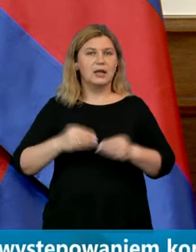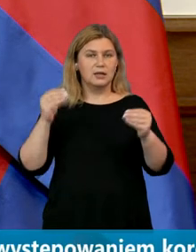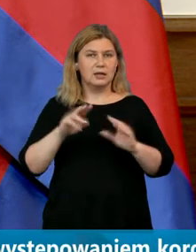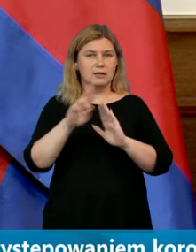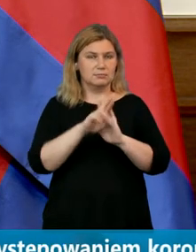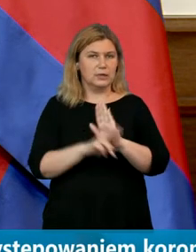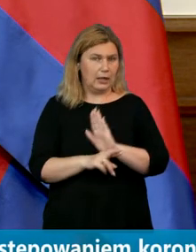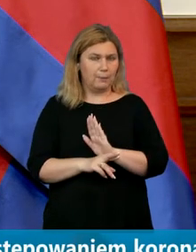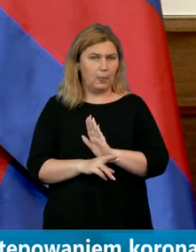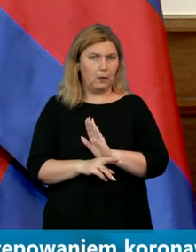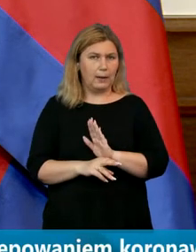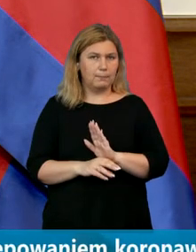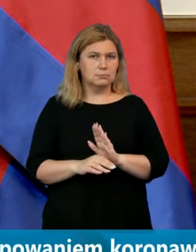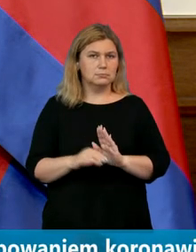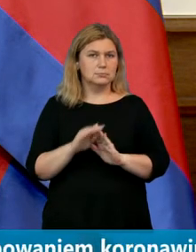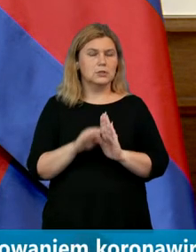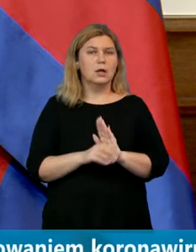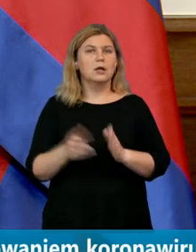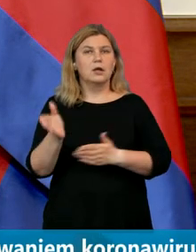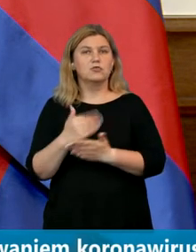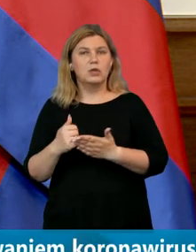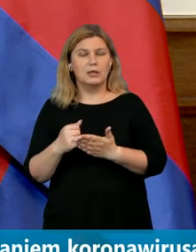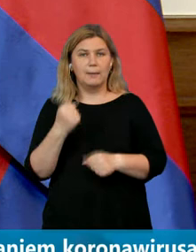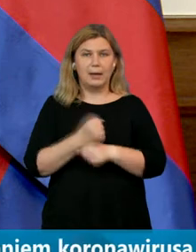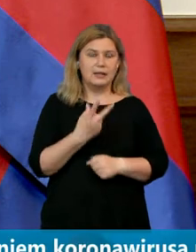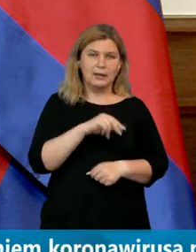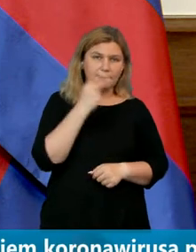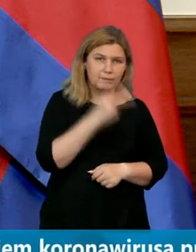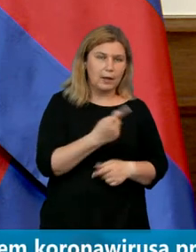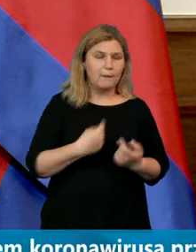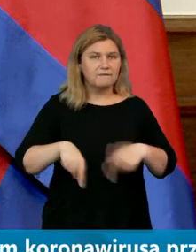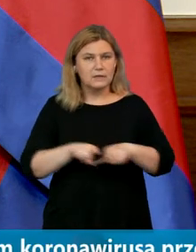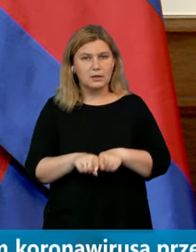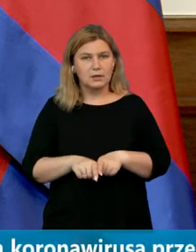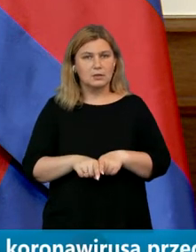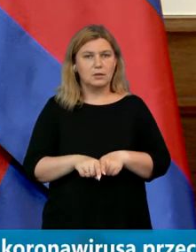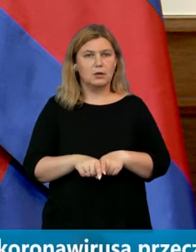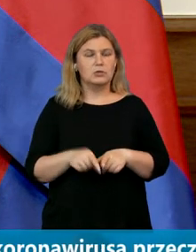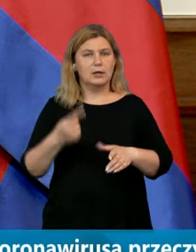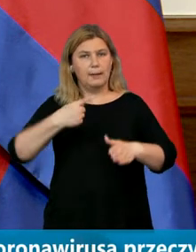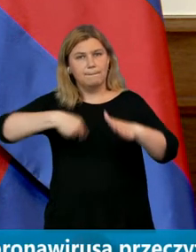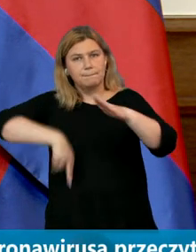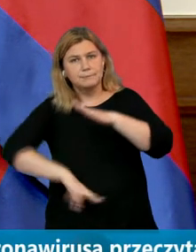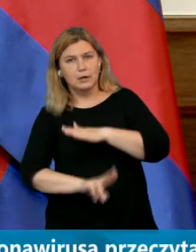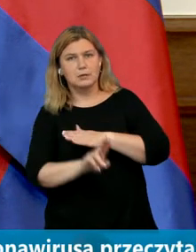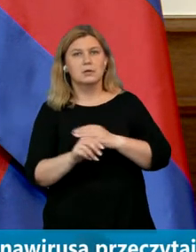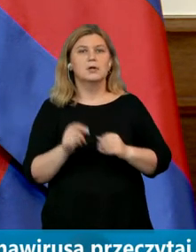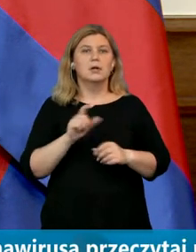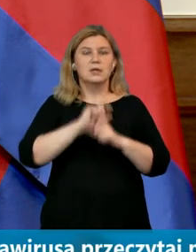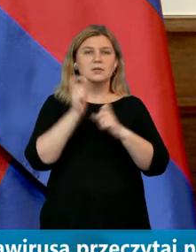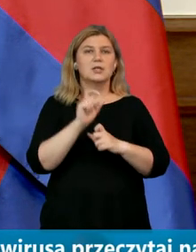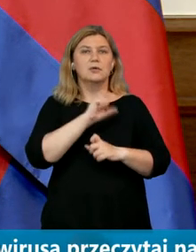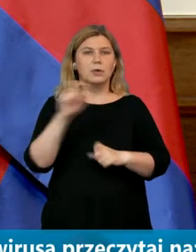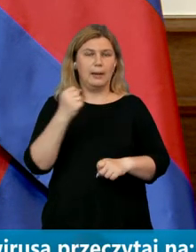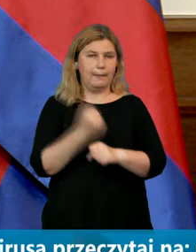harmonogramie. Też część prac nie widać, być może są wykonywane gdzieś pod estakadą, natomiast cały czas pracują